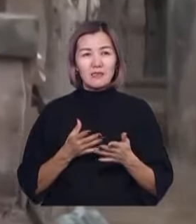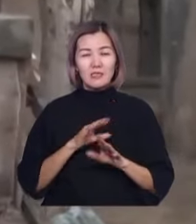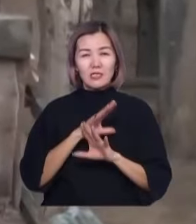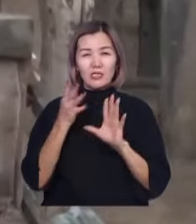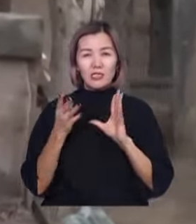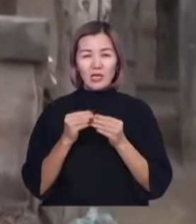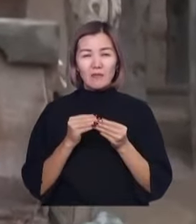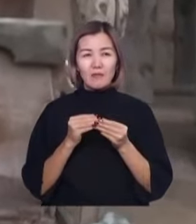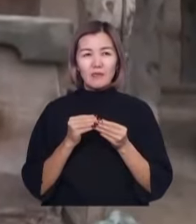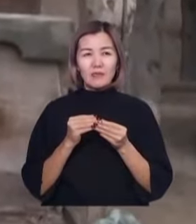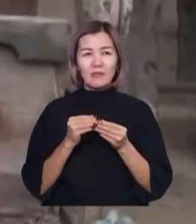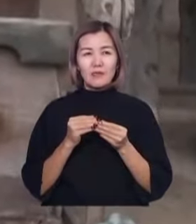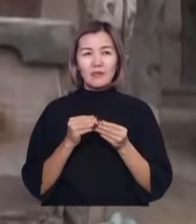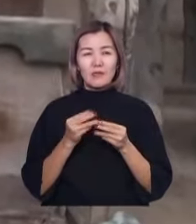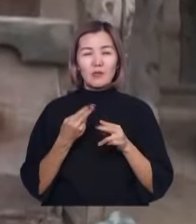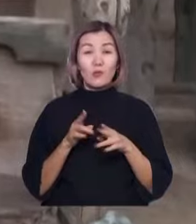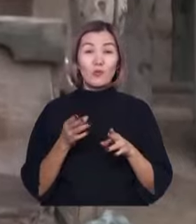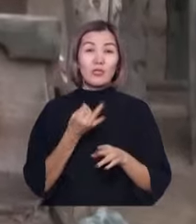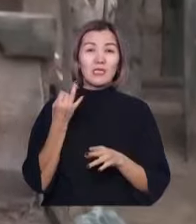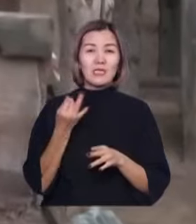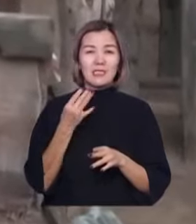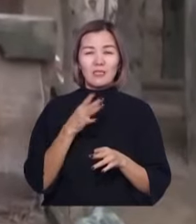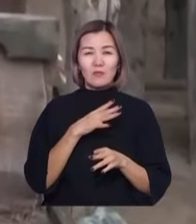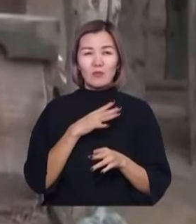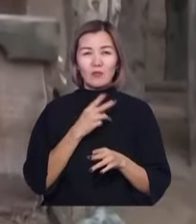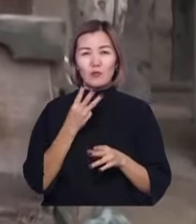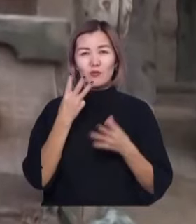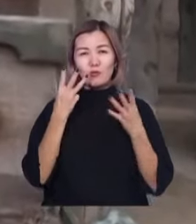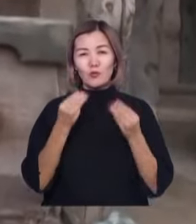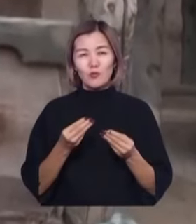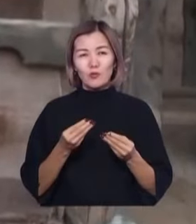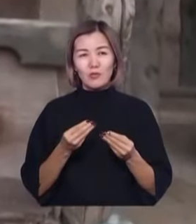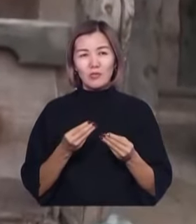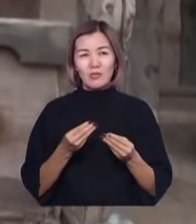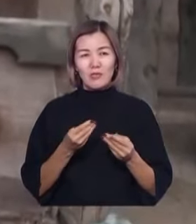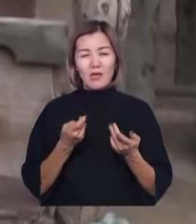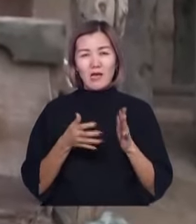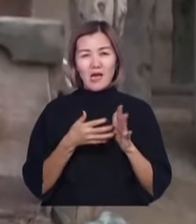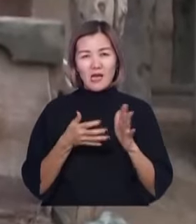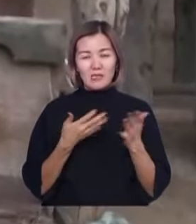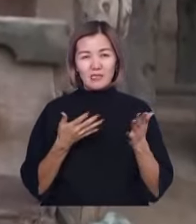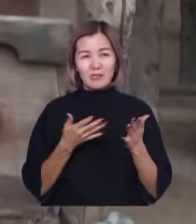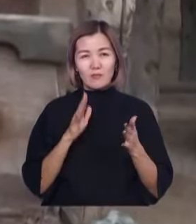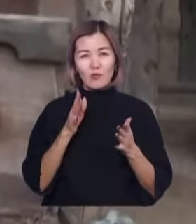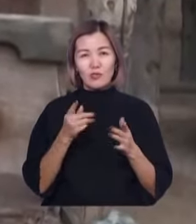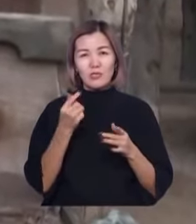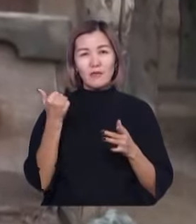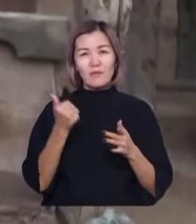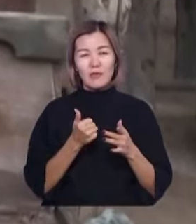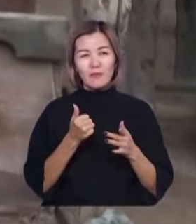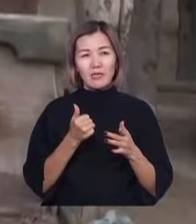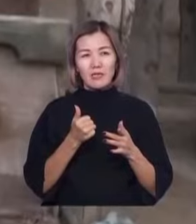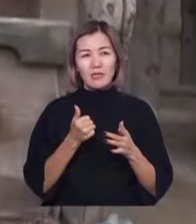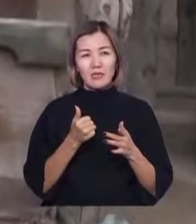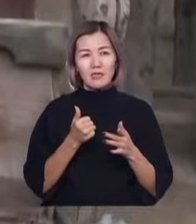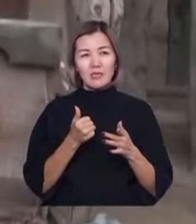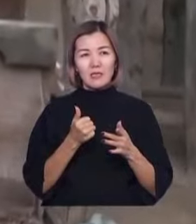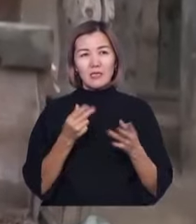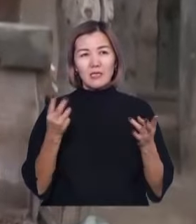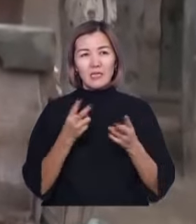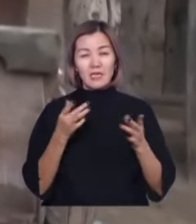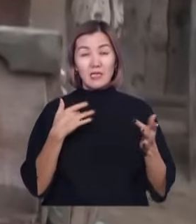енді өте қызықты дискурс болды. Біз 3 күн берілді, 3 күн бізге аздық етеді. Негізі болашақта 1 апталық осындай дискурстар керек